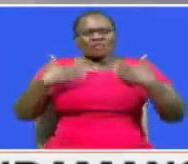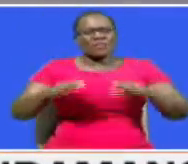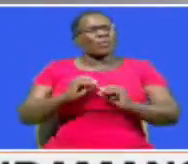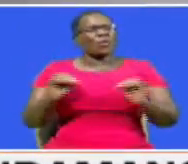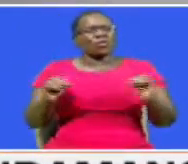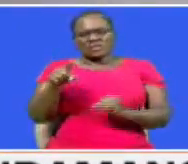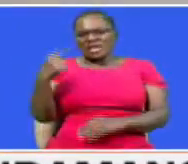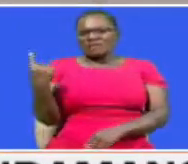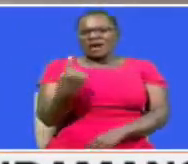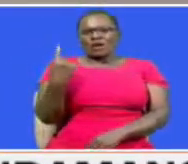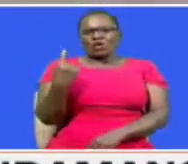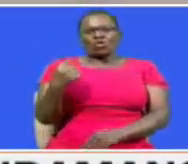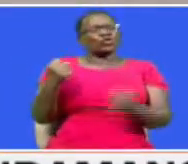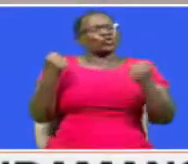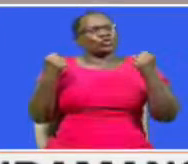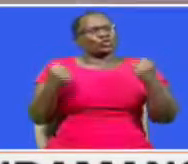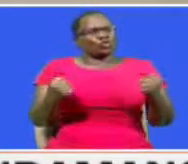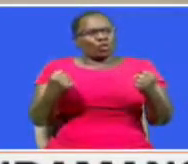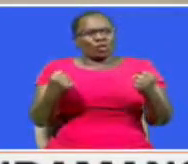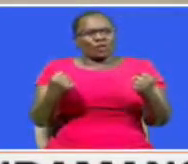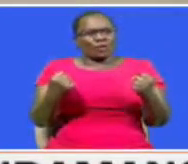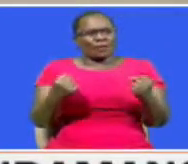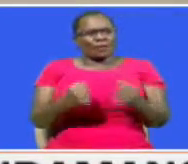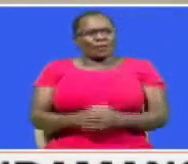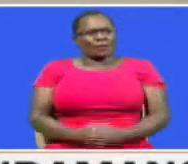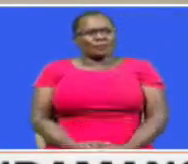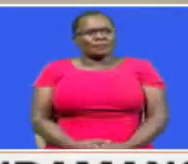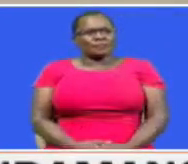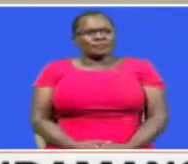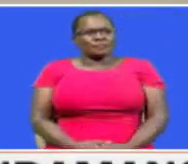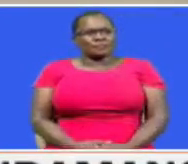mwingine. Ujasiri wa kupigiwa mfano huo.